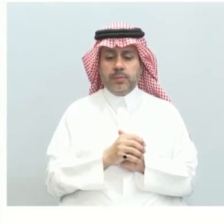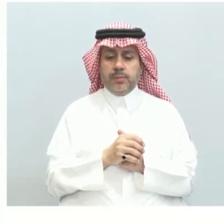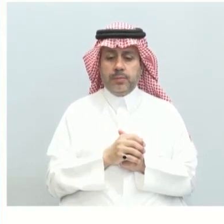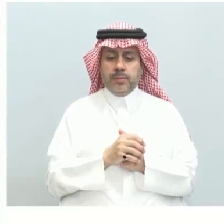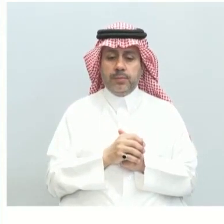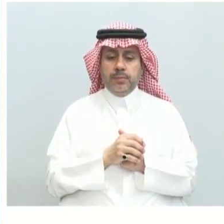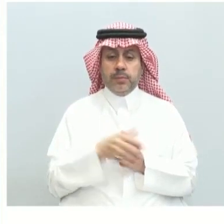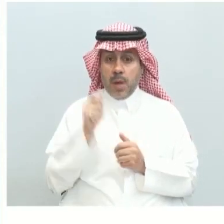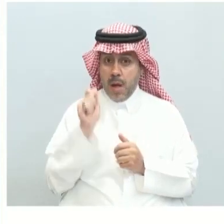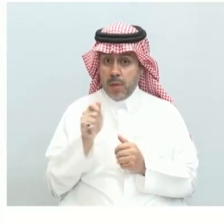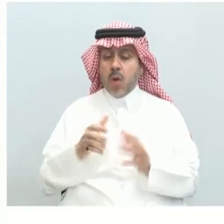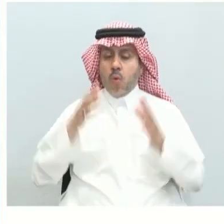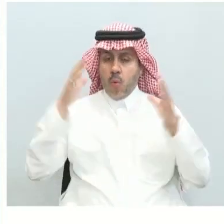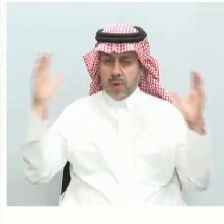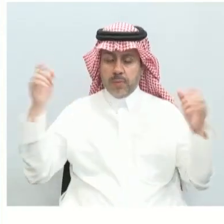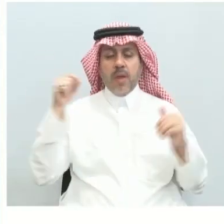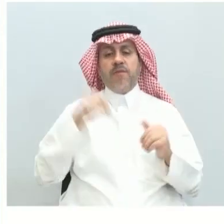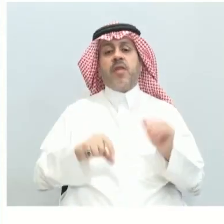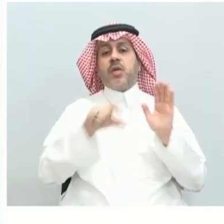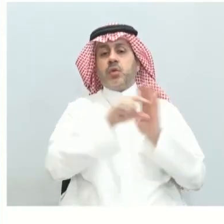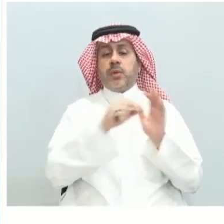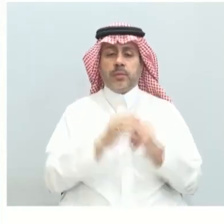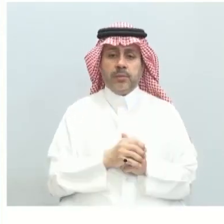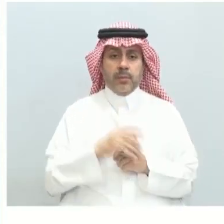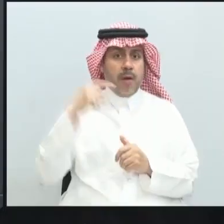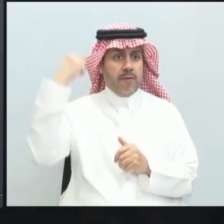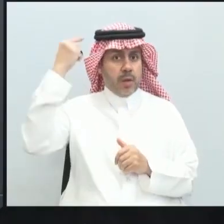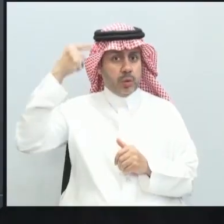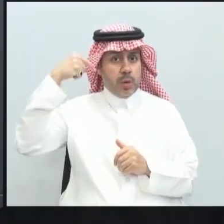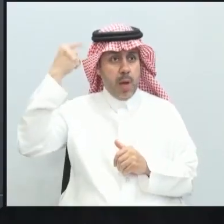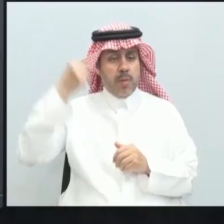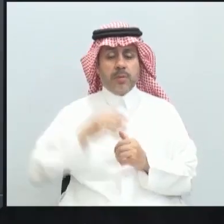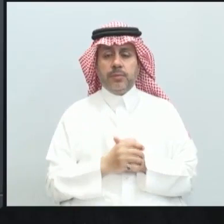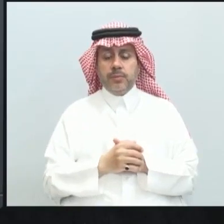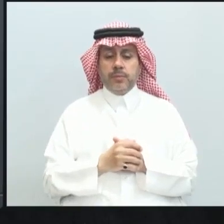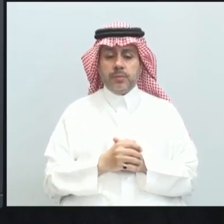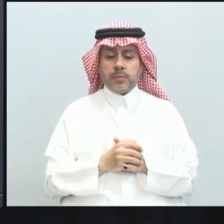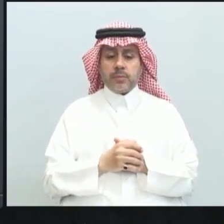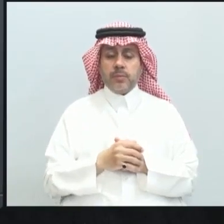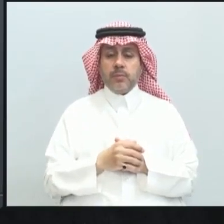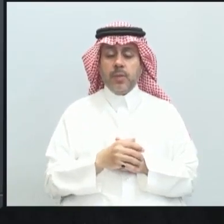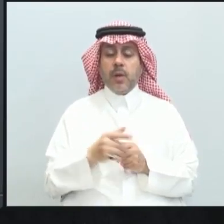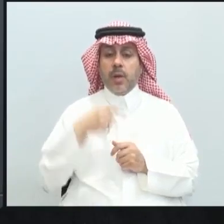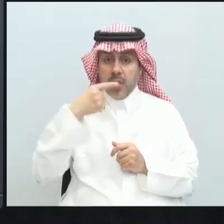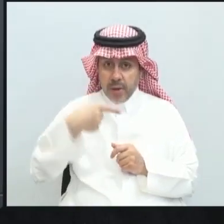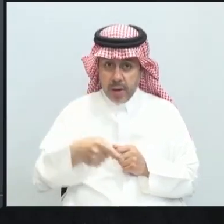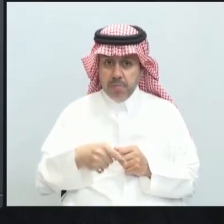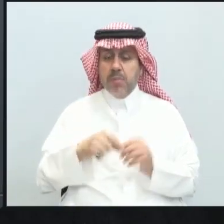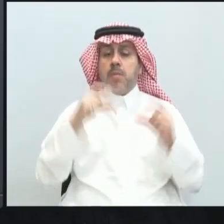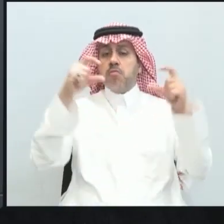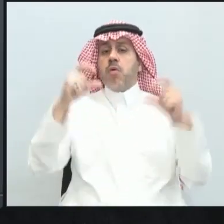ايضا قضيه كبرى من قضايا هذه السوره والمتامله ايها الطلاب والطالبات لماذا ذكرناهم من موضوعات